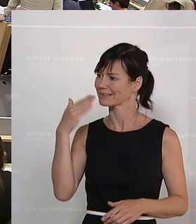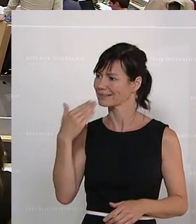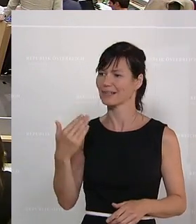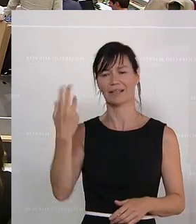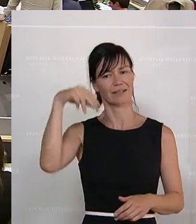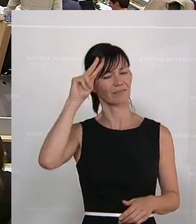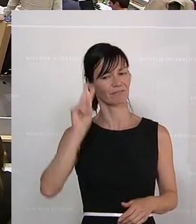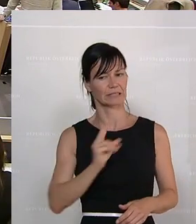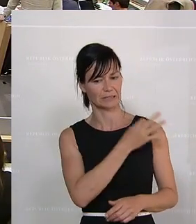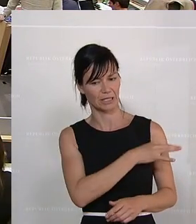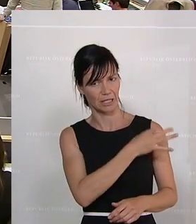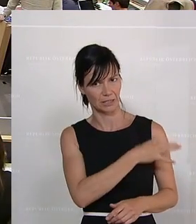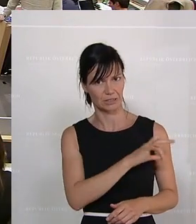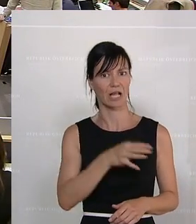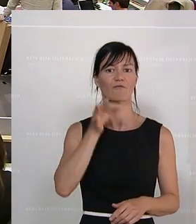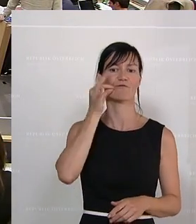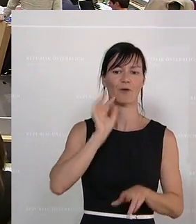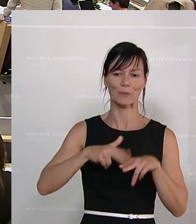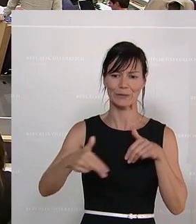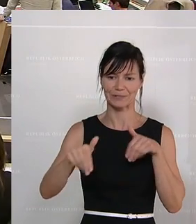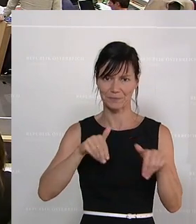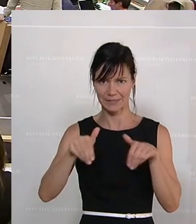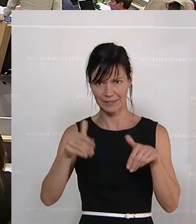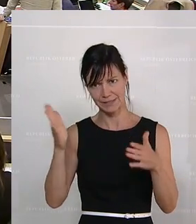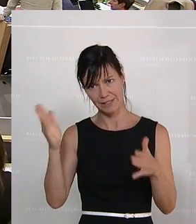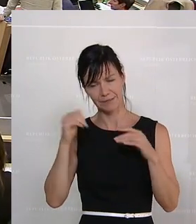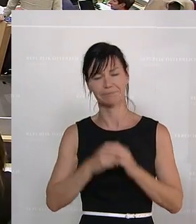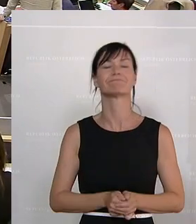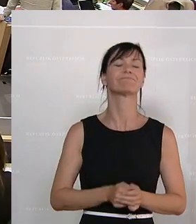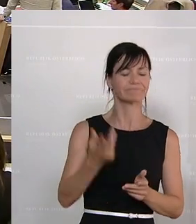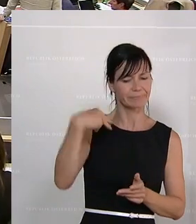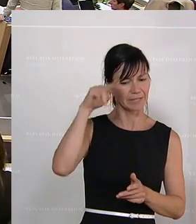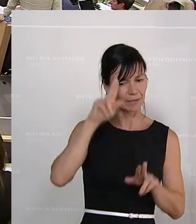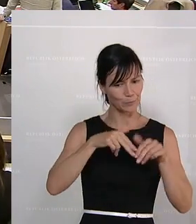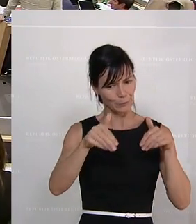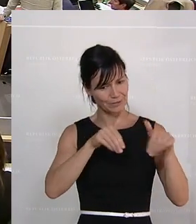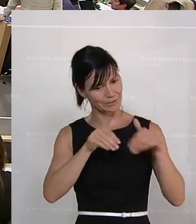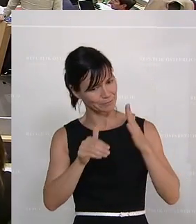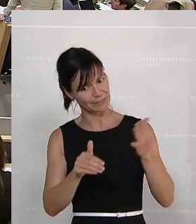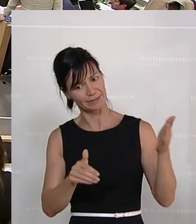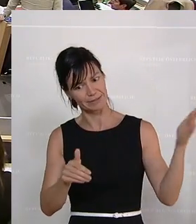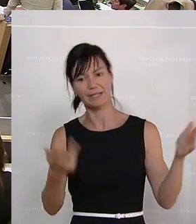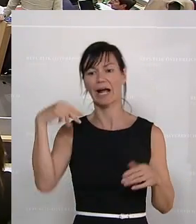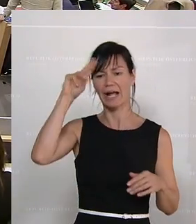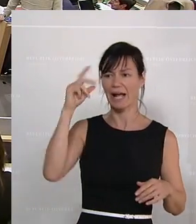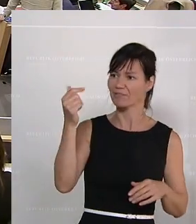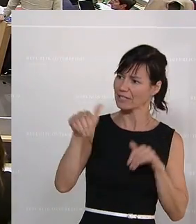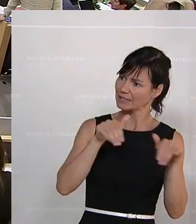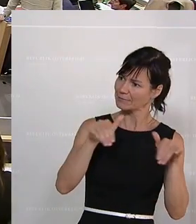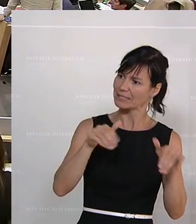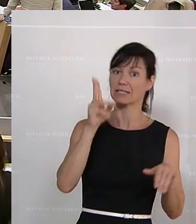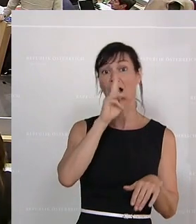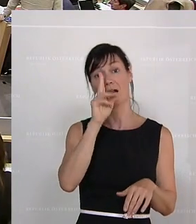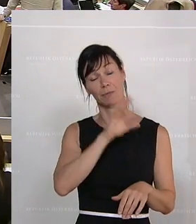reichen also etwa die erhöhung des kinderfreibetrags von 250 auf 500 euro und im herbst soll dann